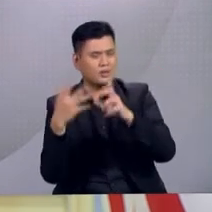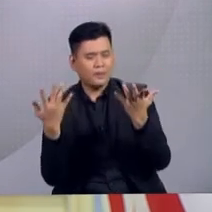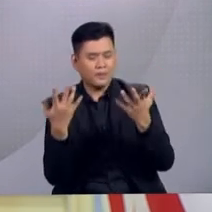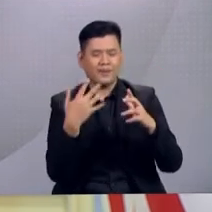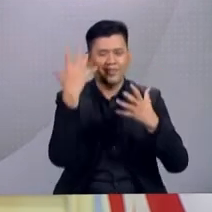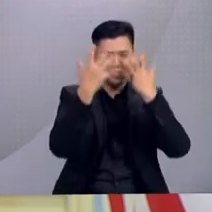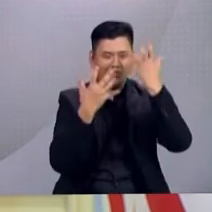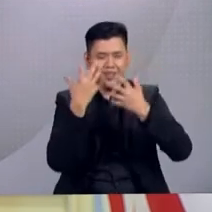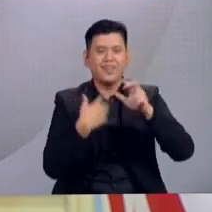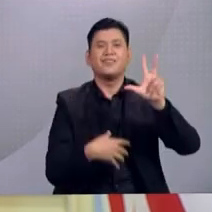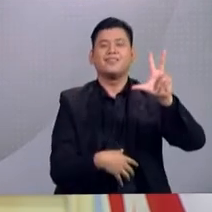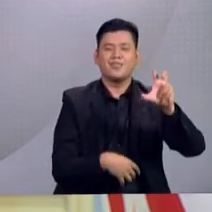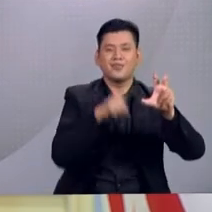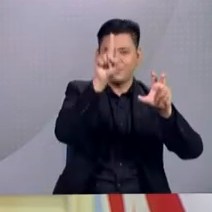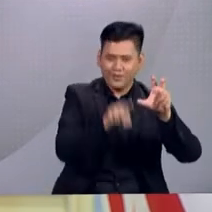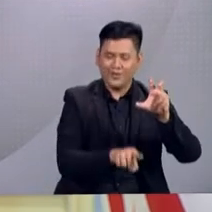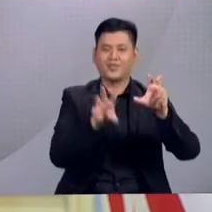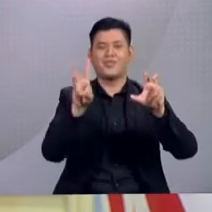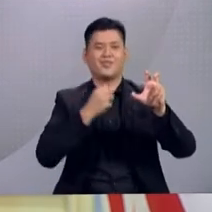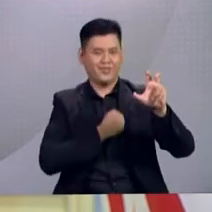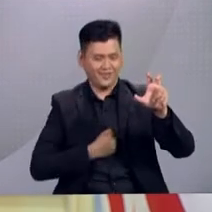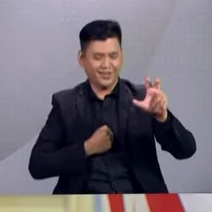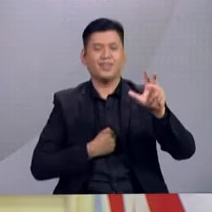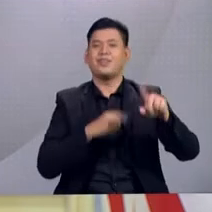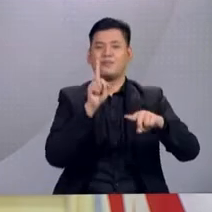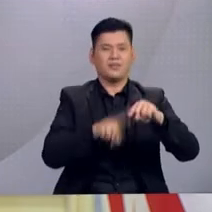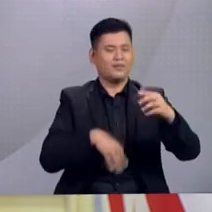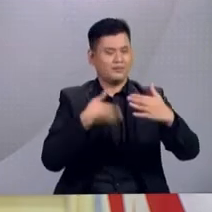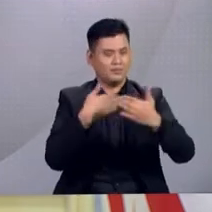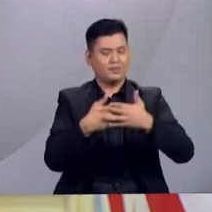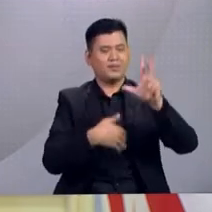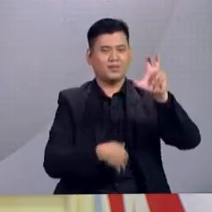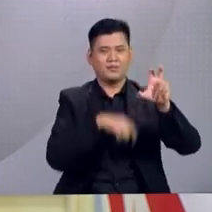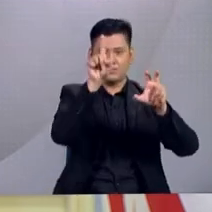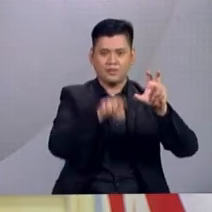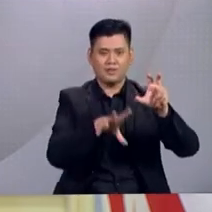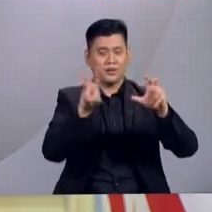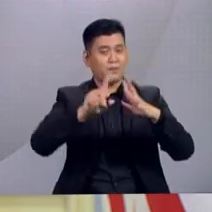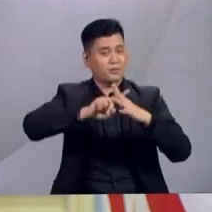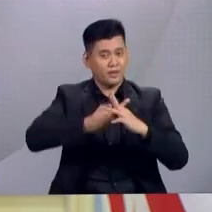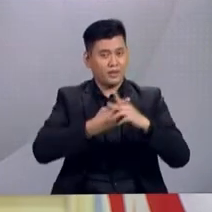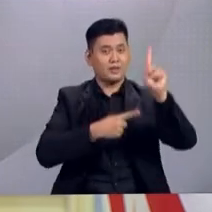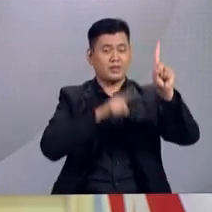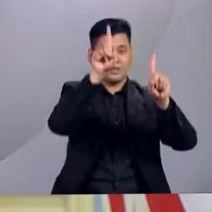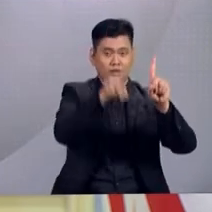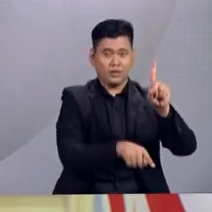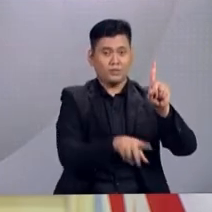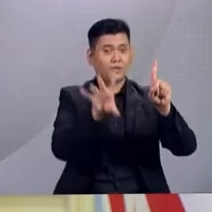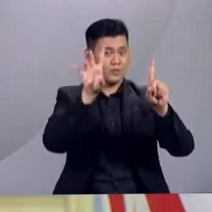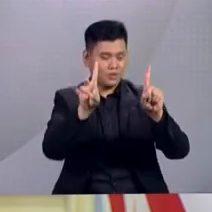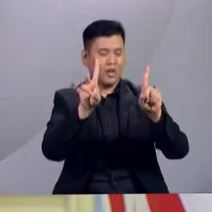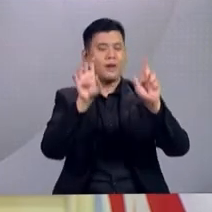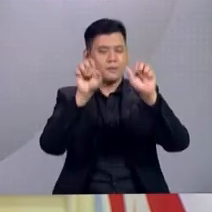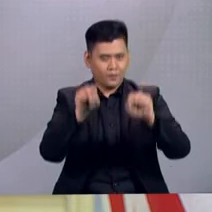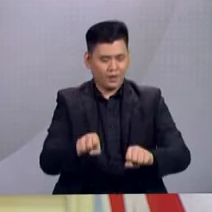30. Tidak dibenarkan melebihi 31 Jun dan mulai 1 Julai ROS telah pun